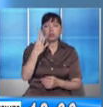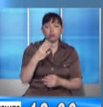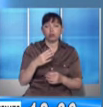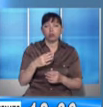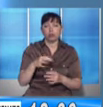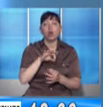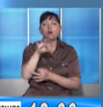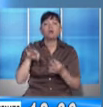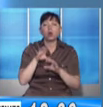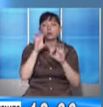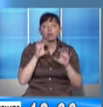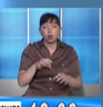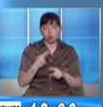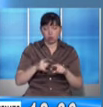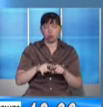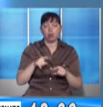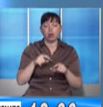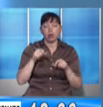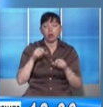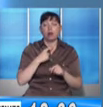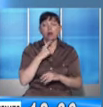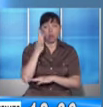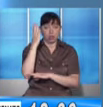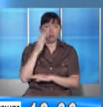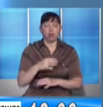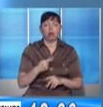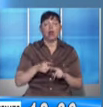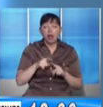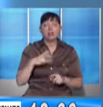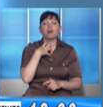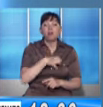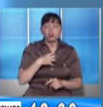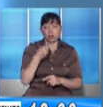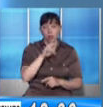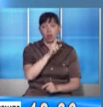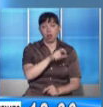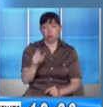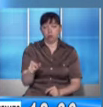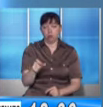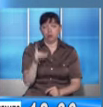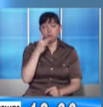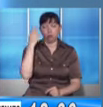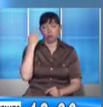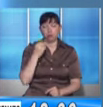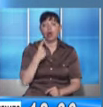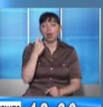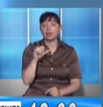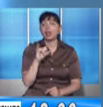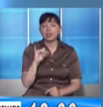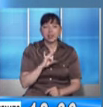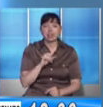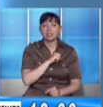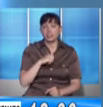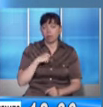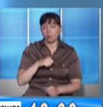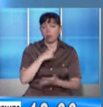de proiecte de legi votate. Iar aceste legi sunt mai mult decât importante pentru cetățenii Republicii Moldova. Una și cea mai importantă,